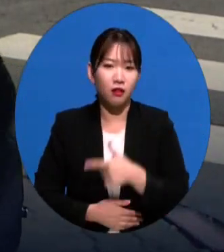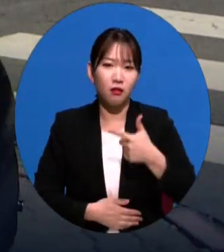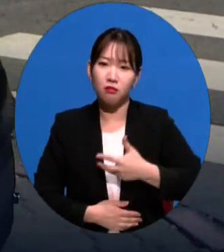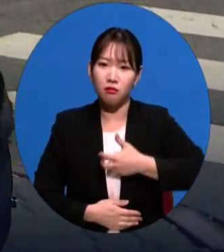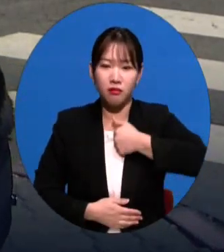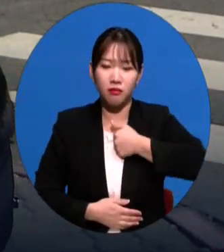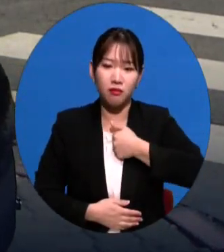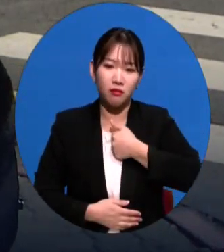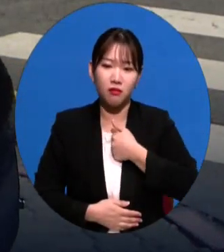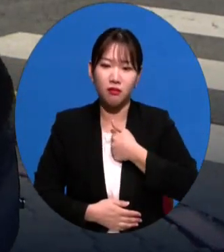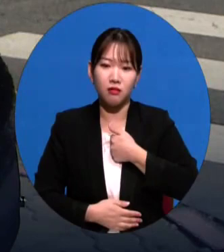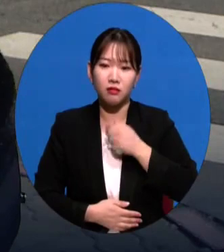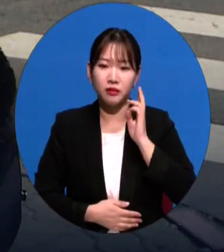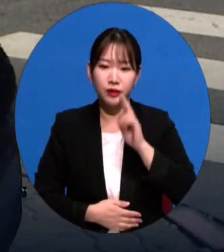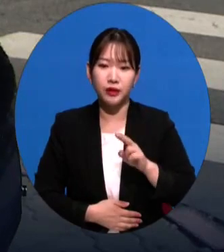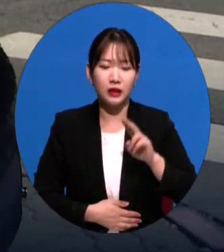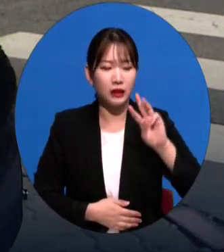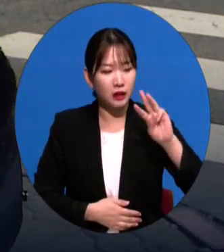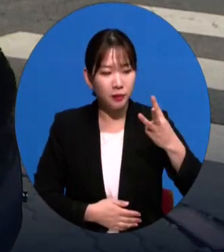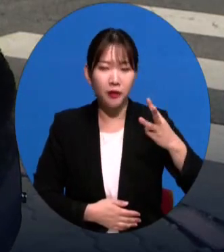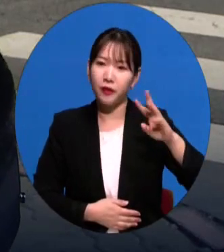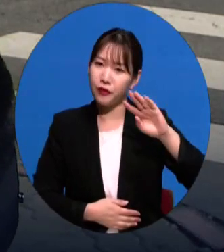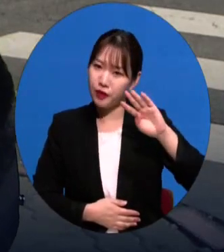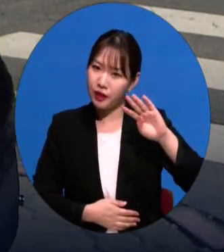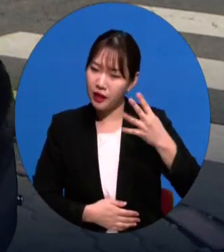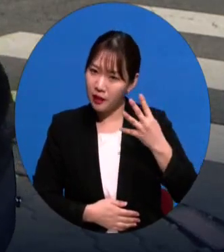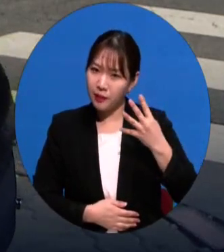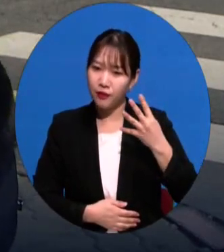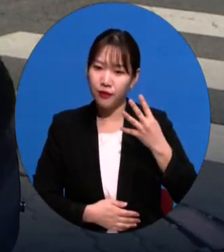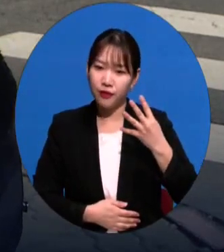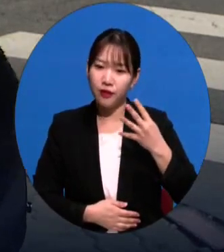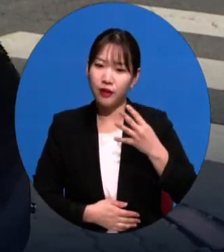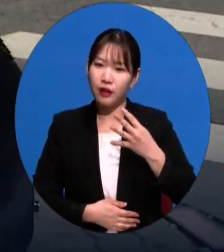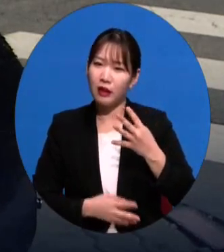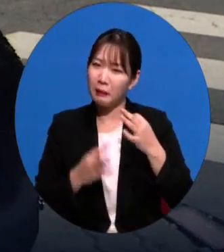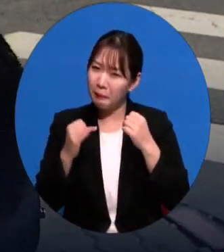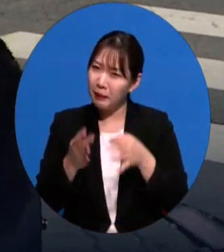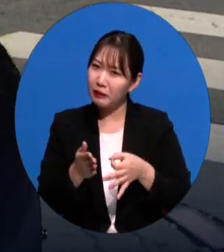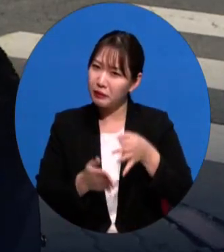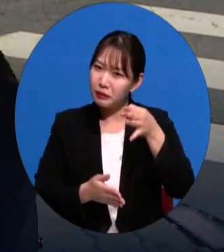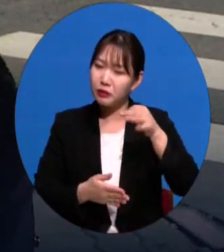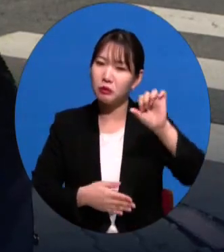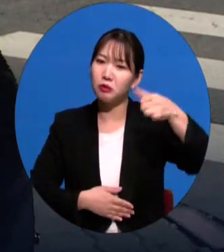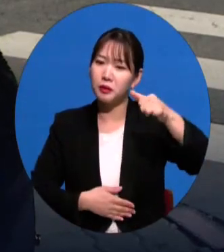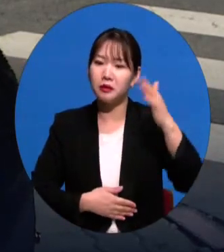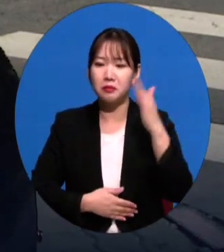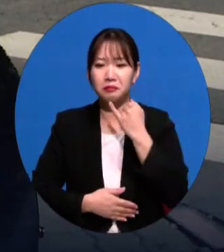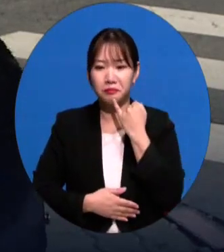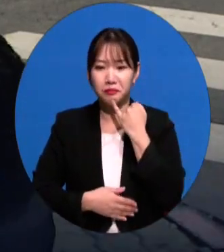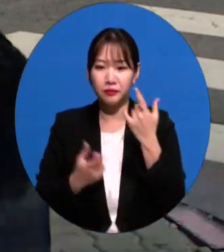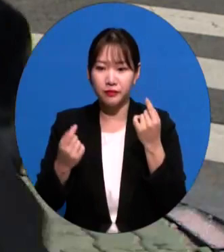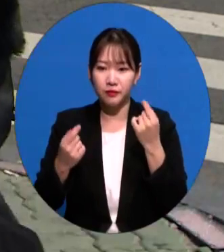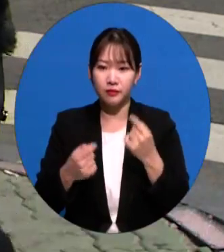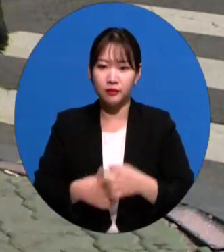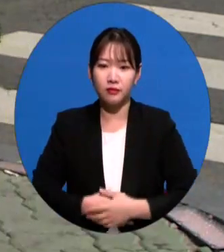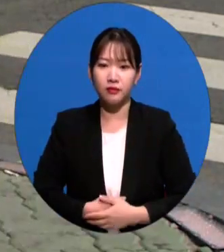너무 파격적인 거고 300원, 400원 많이 올라요. 500원이면